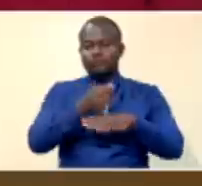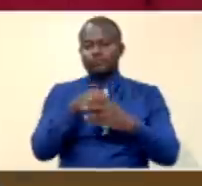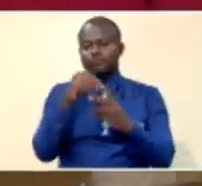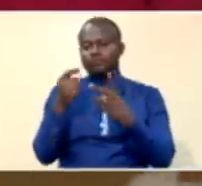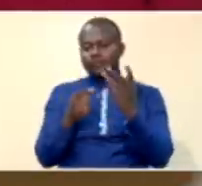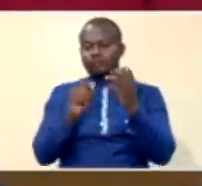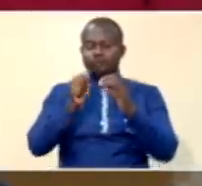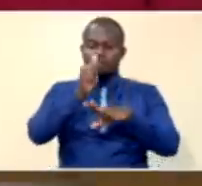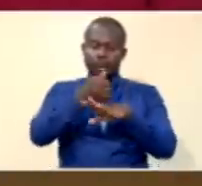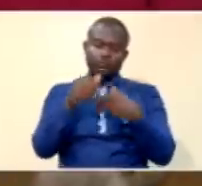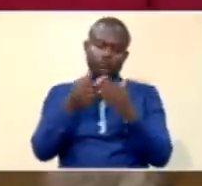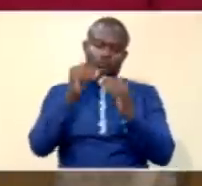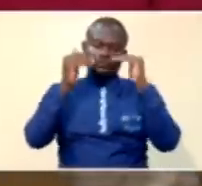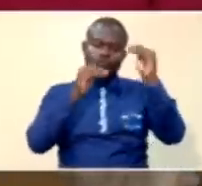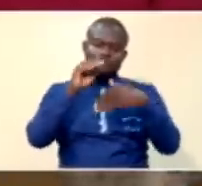byashoboka ko hajyaho ikigo kindi